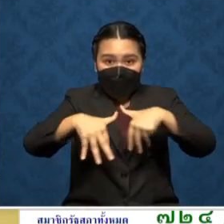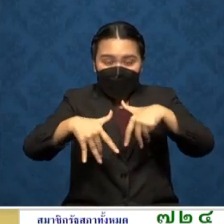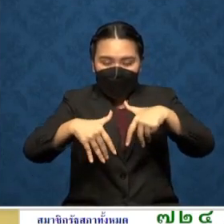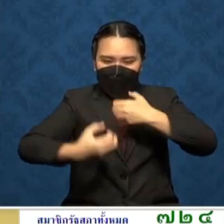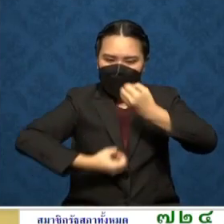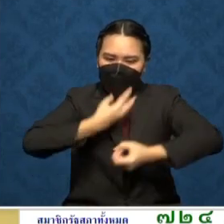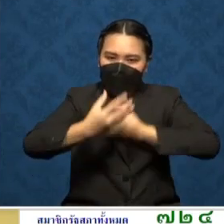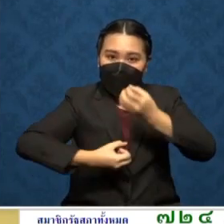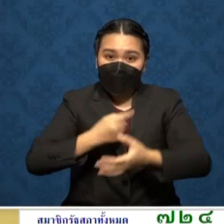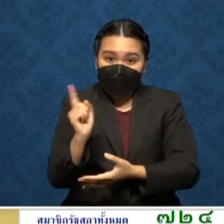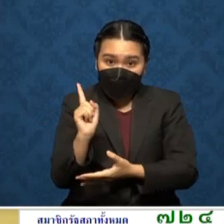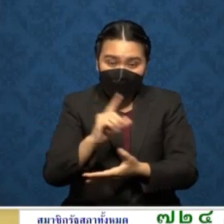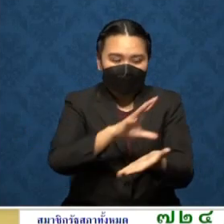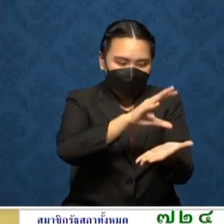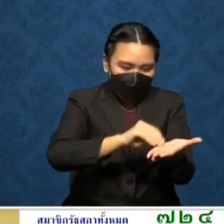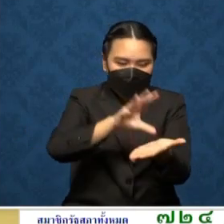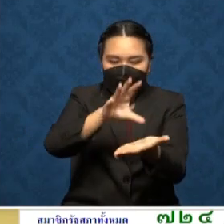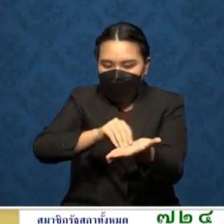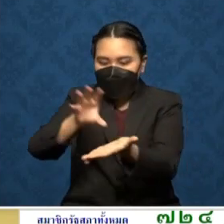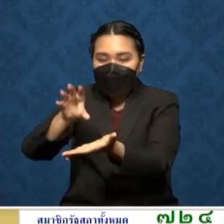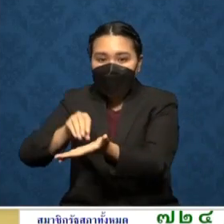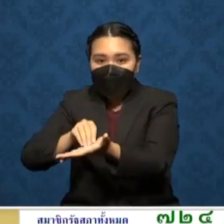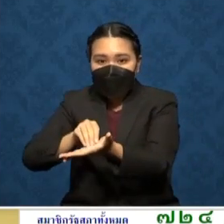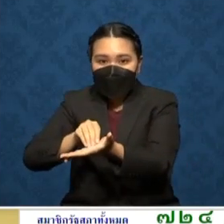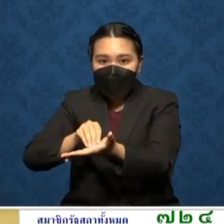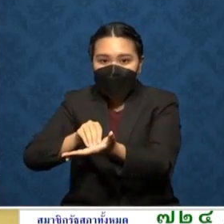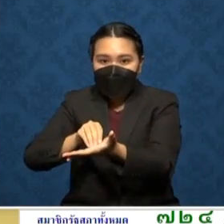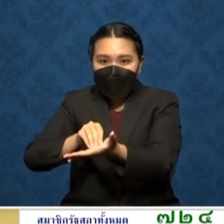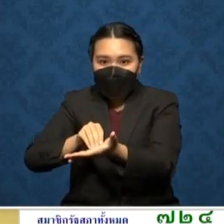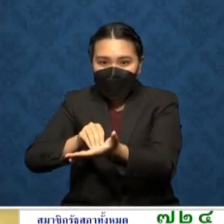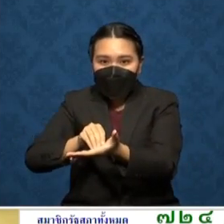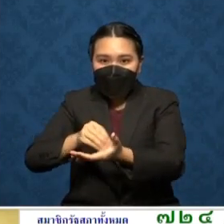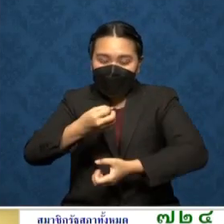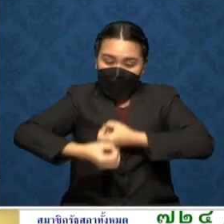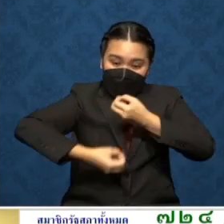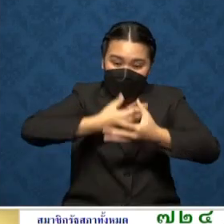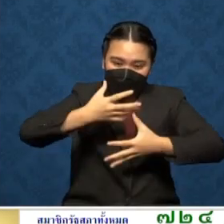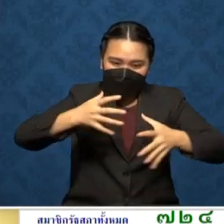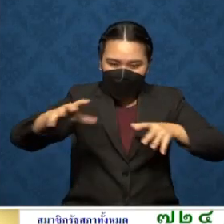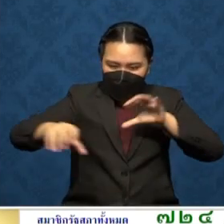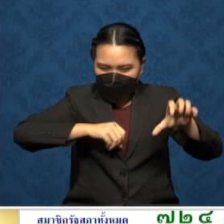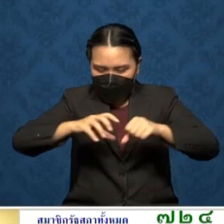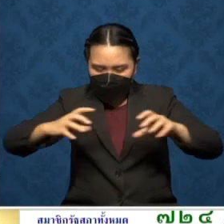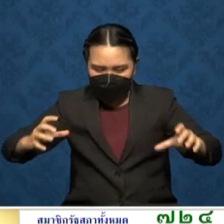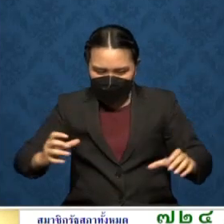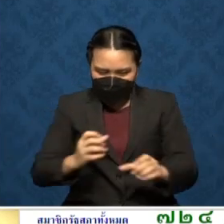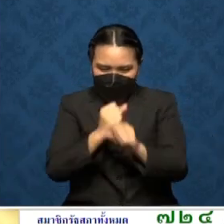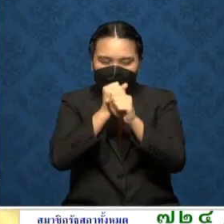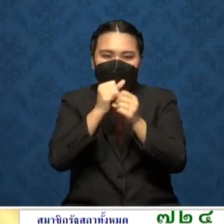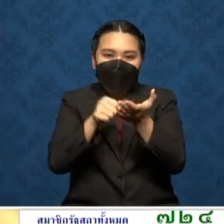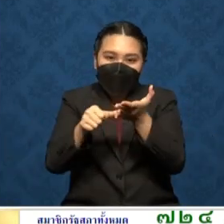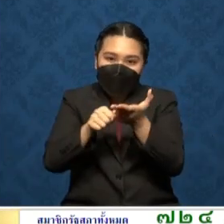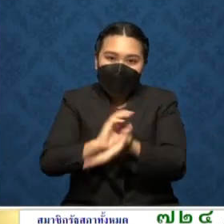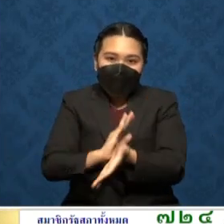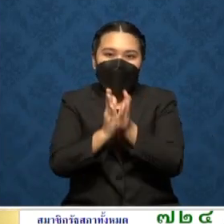ริการเมื่อได้ความคิดเห็นเป็นที่แน่ใจนำมาปรับปรุงแก้ไขแล้วก็ได้ด